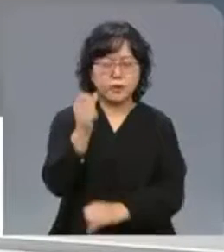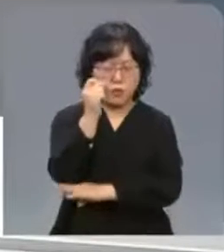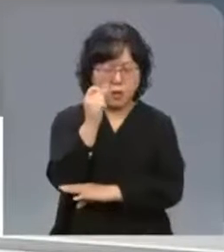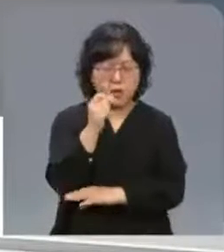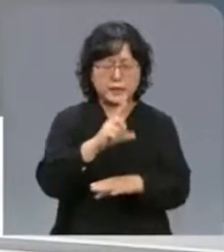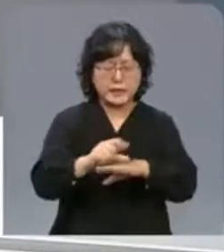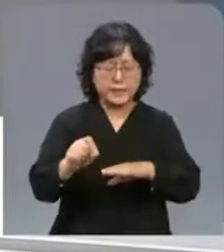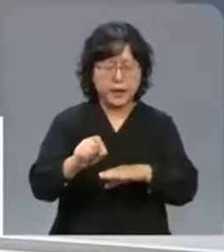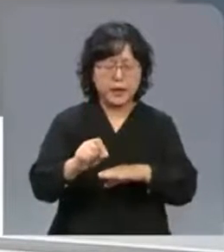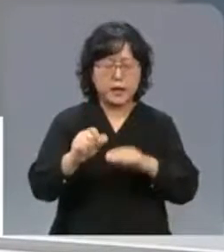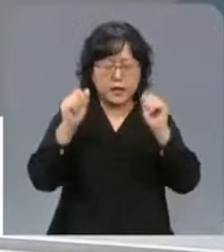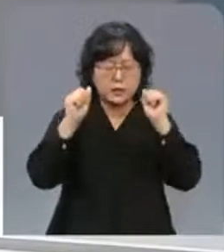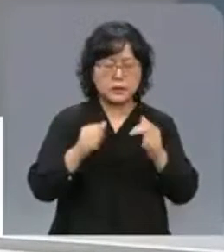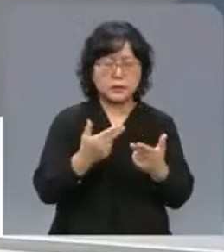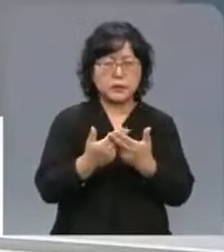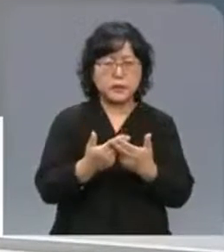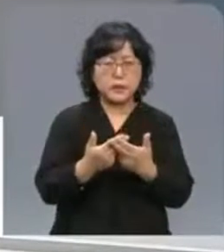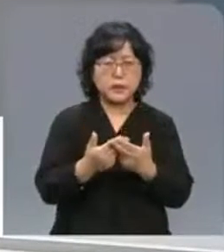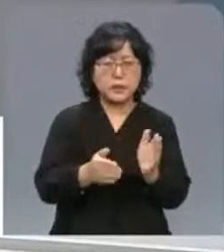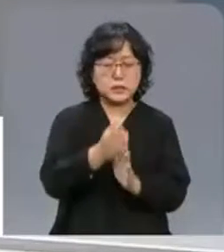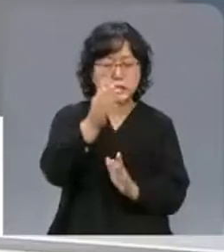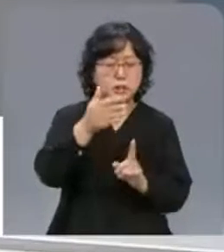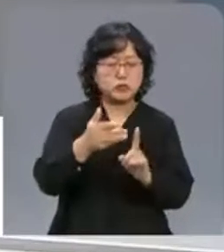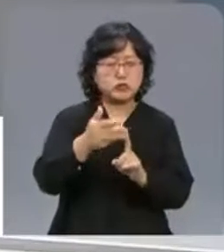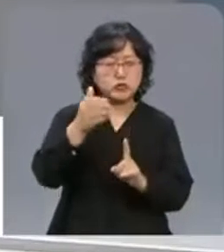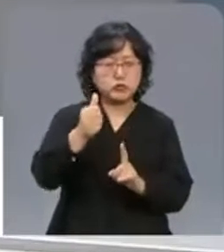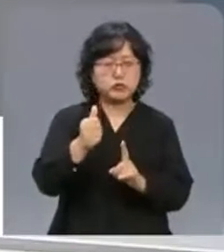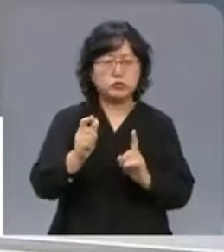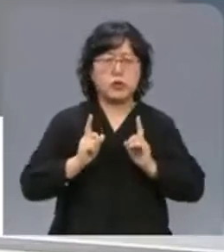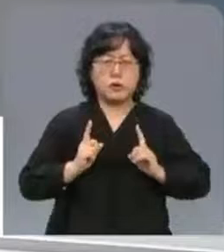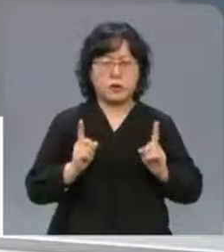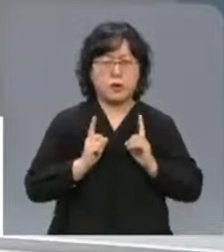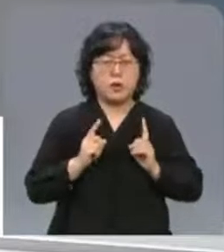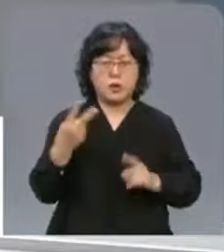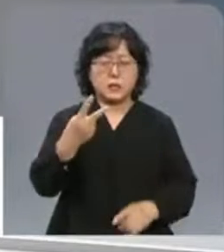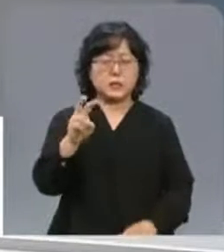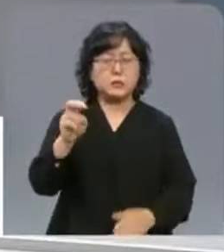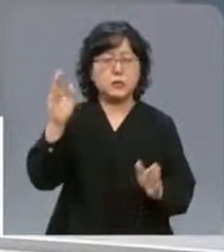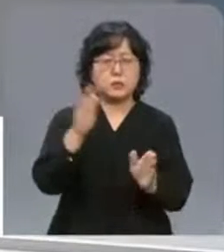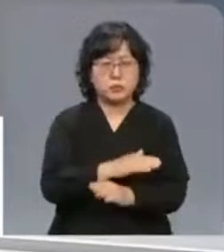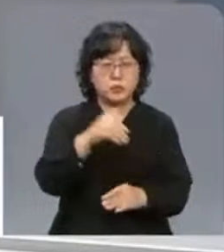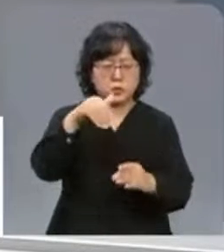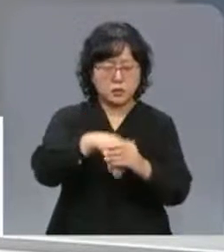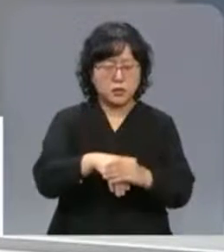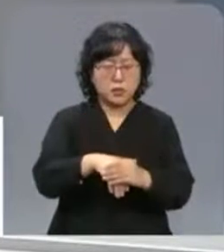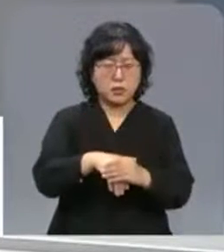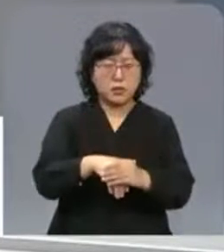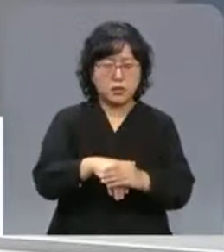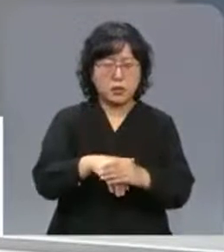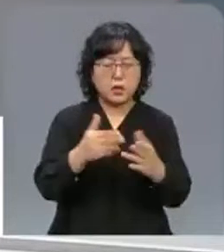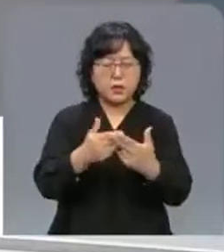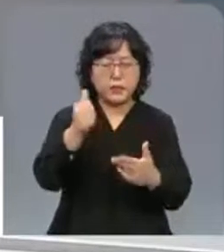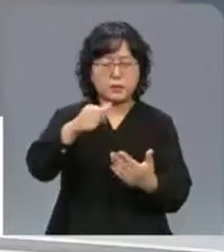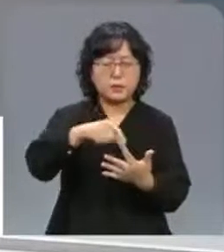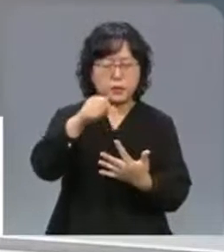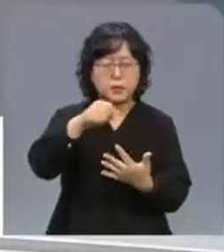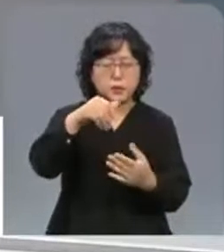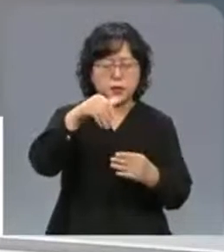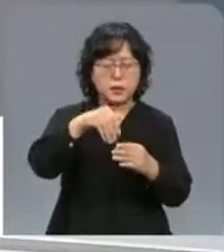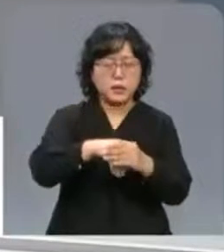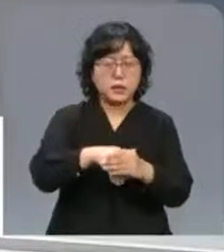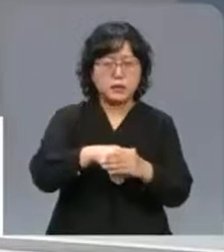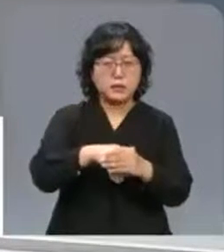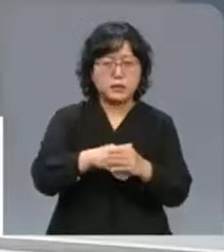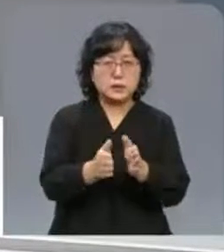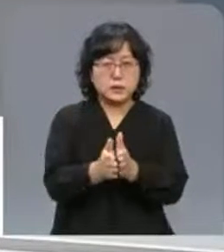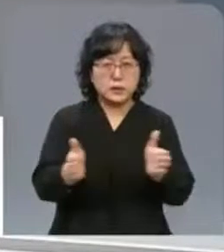원래 지방 체육회는 자치단체장의 겸직해 왔는데 지난 2020년부터는 선거로 회장을 뽑는 민선 체육회장